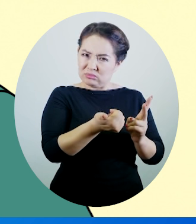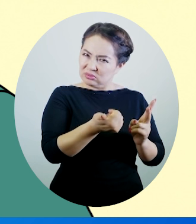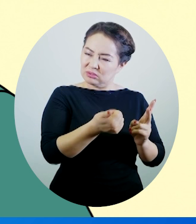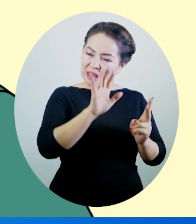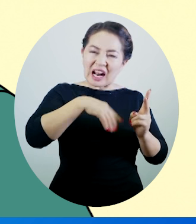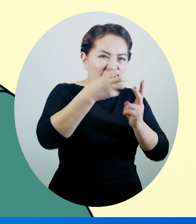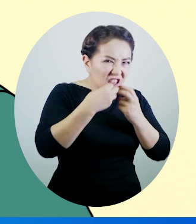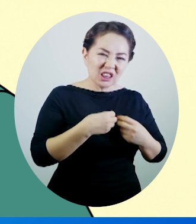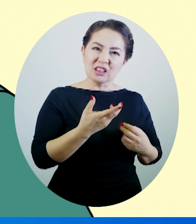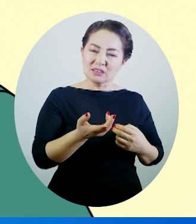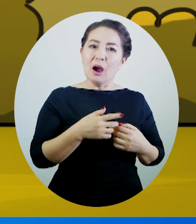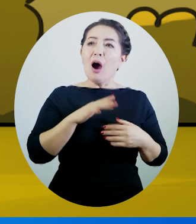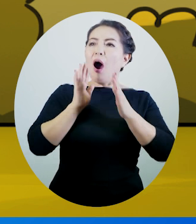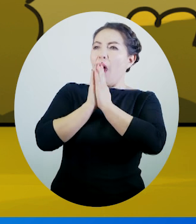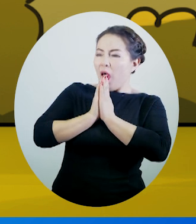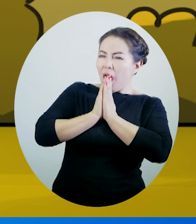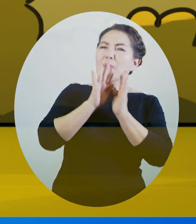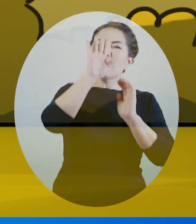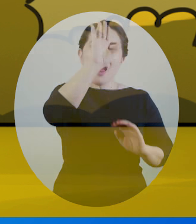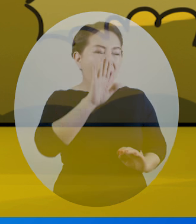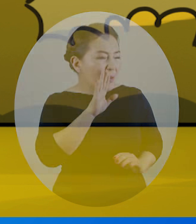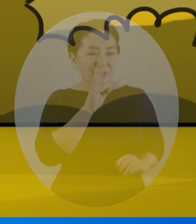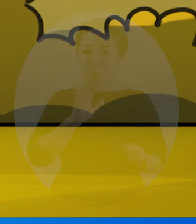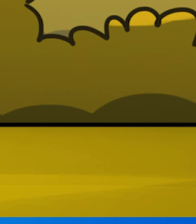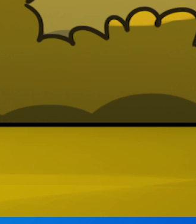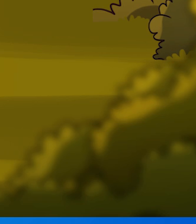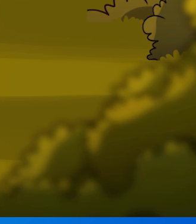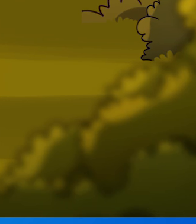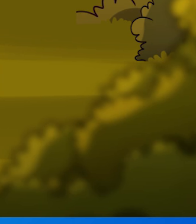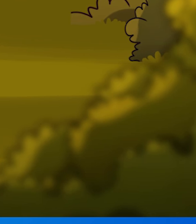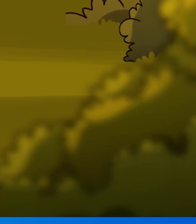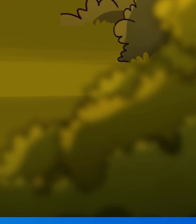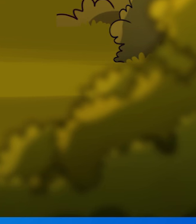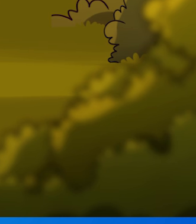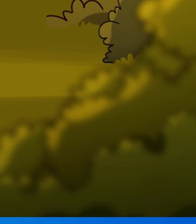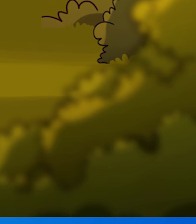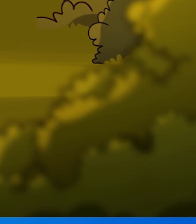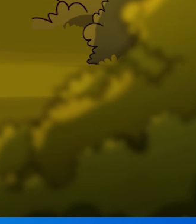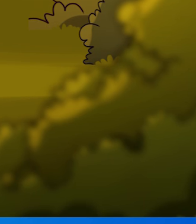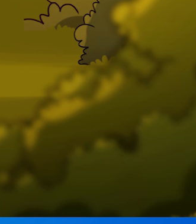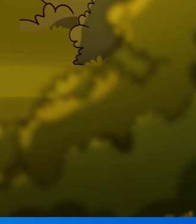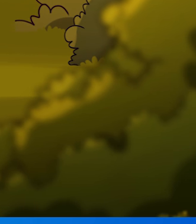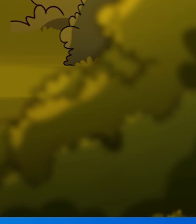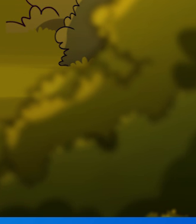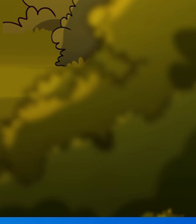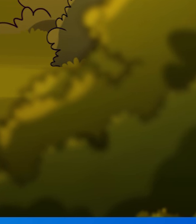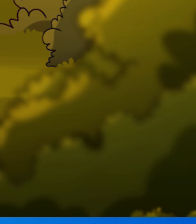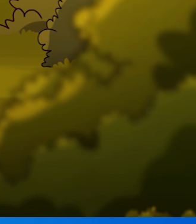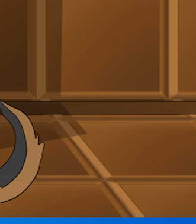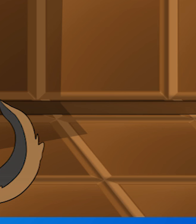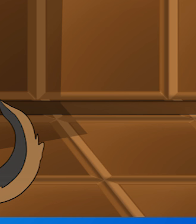авч хоололдог гэдэг домог байдаг. Яна, ямар амар юм бэ? Хэдүүлээ хурдан очицгоё. Тэр газар нь хаана вэ?